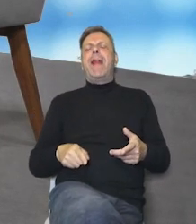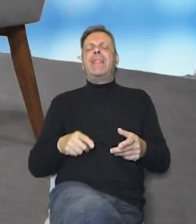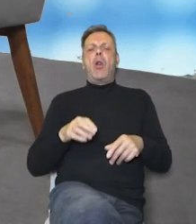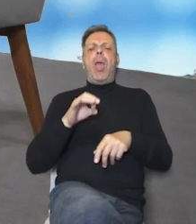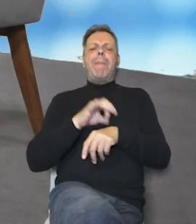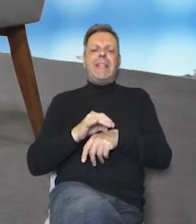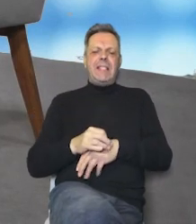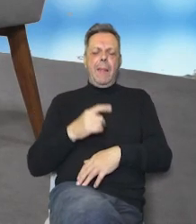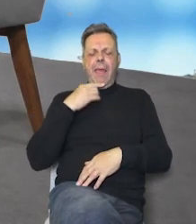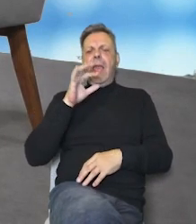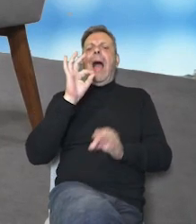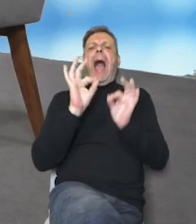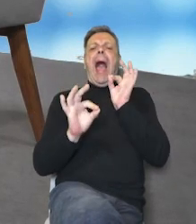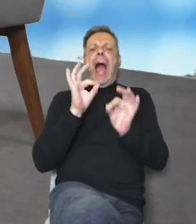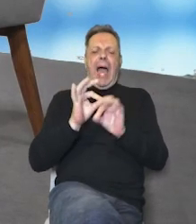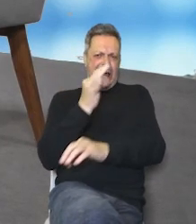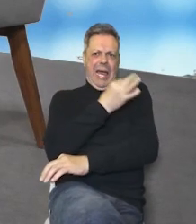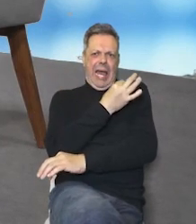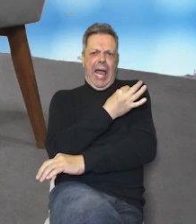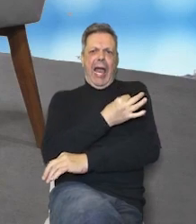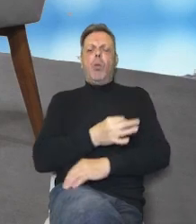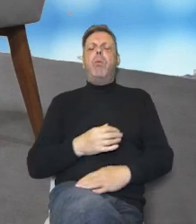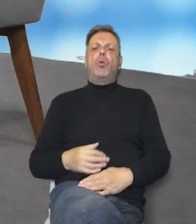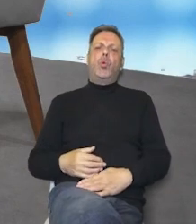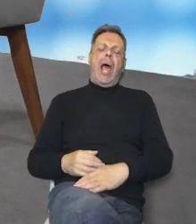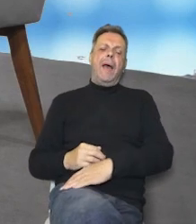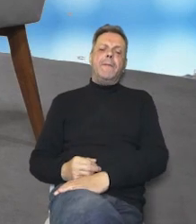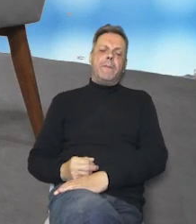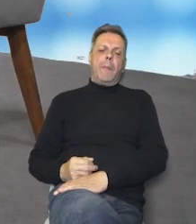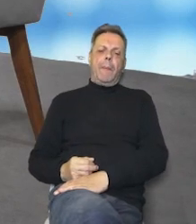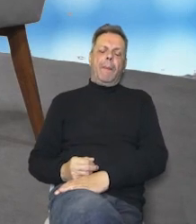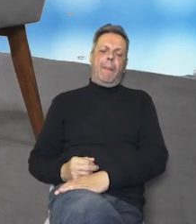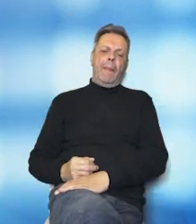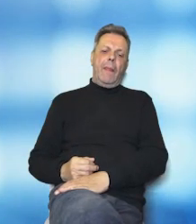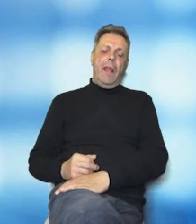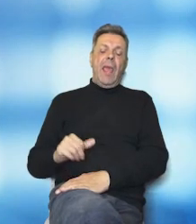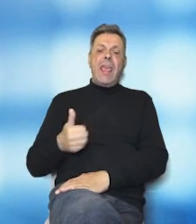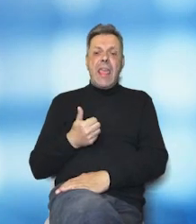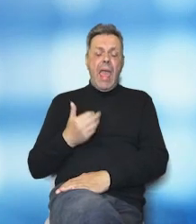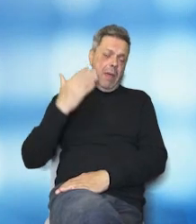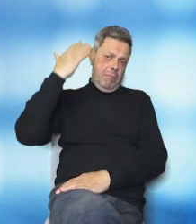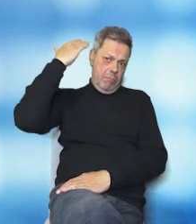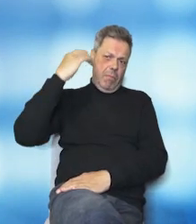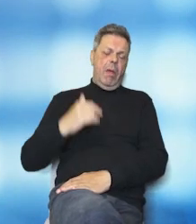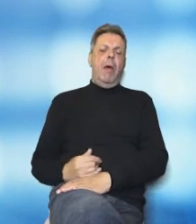i akupunktura, kao što je rekla Nataša, i akupunktura je nekada